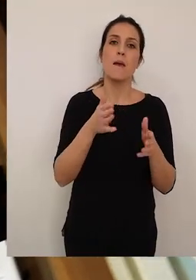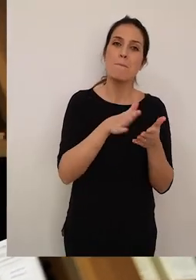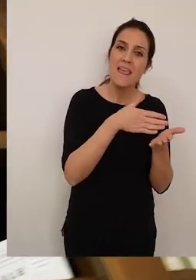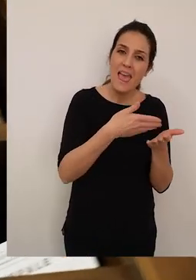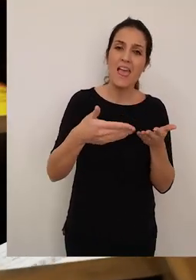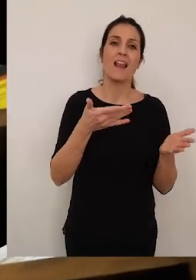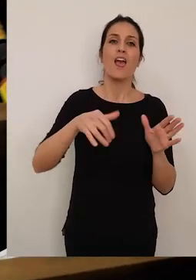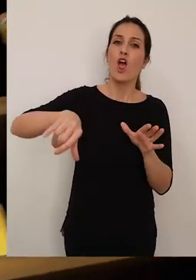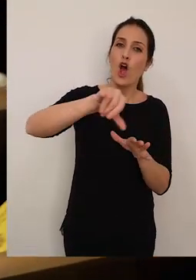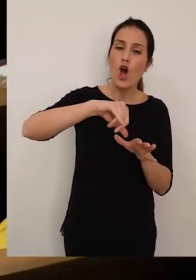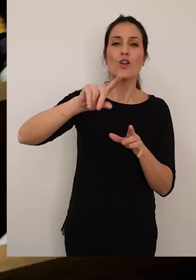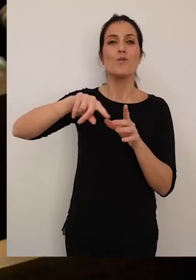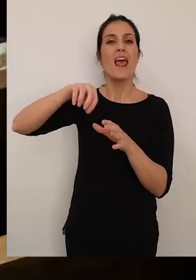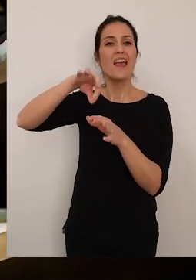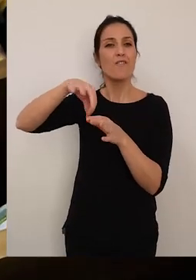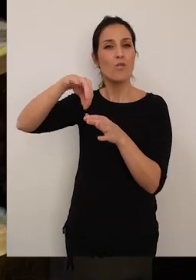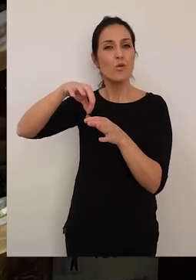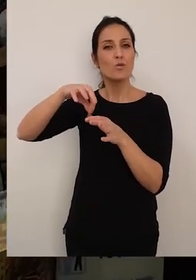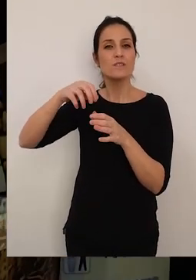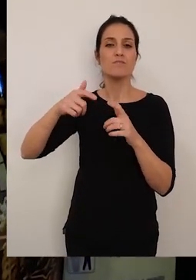per lenire i vari malanni.